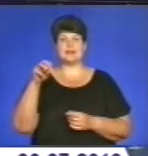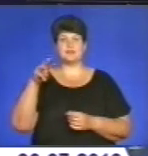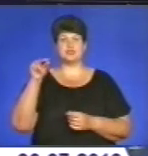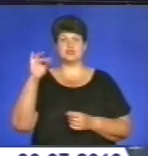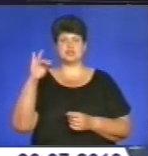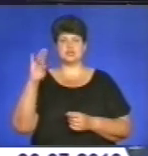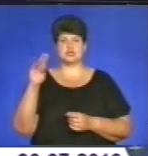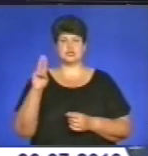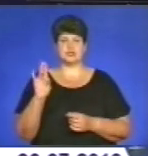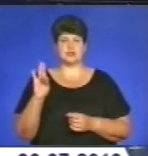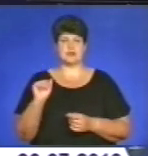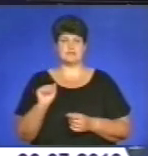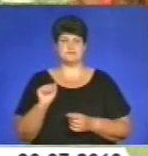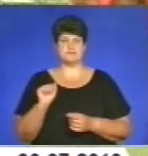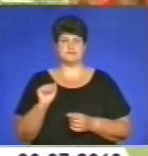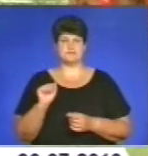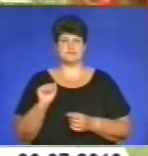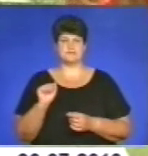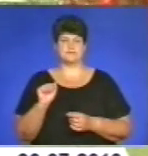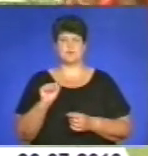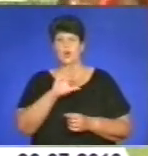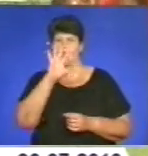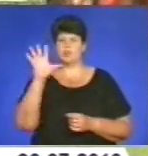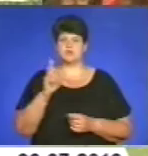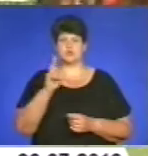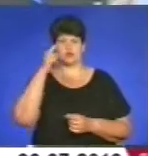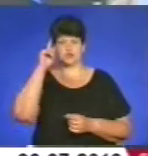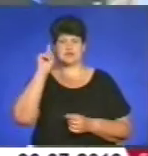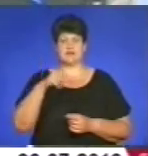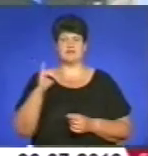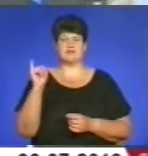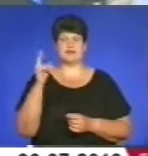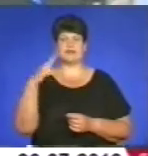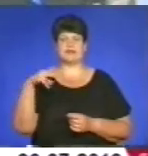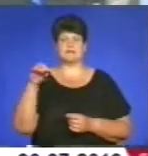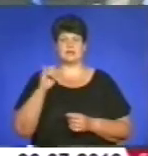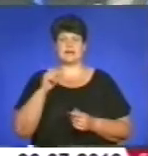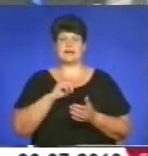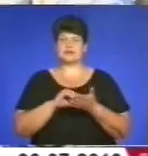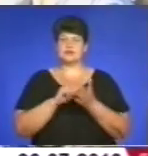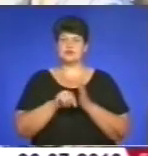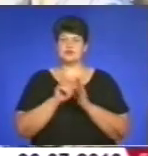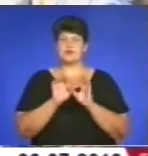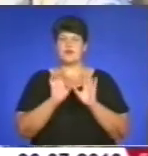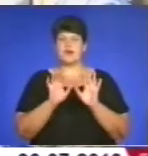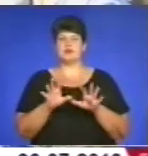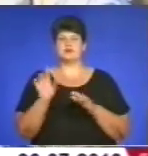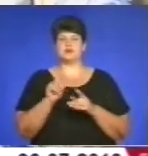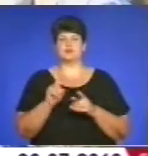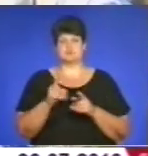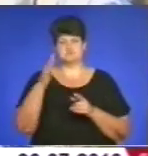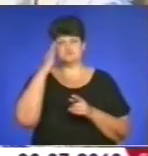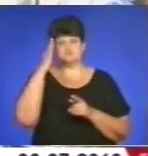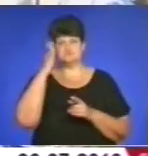побували наші кореспонденти. Усі, хто знав Івана Демчишина, характеризували його як здібного учня, турботливого